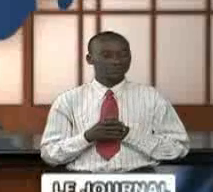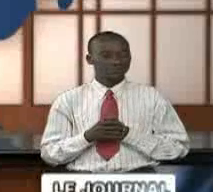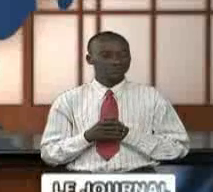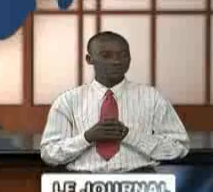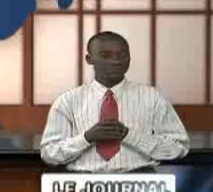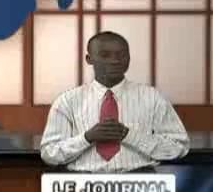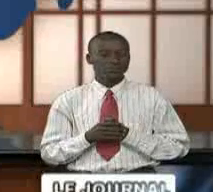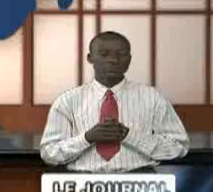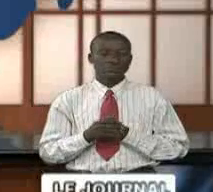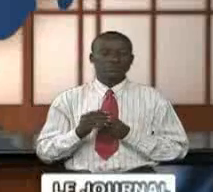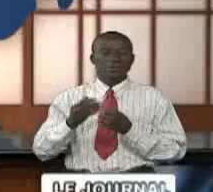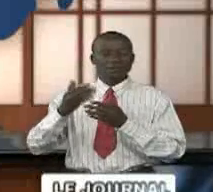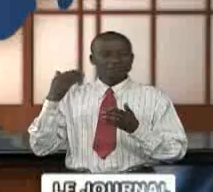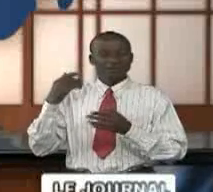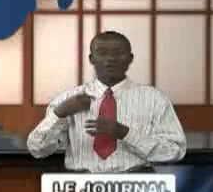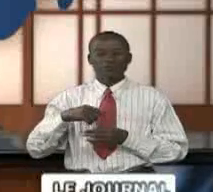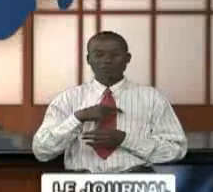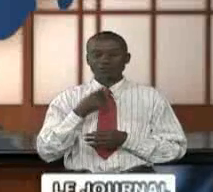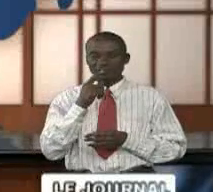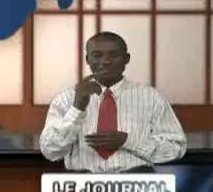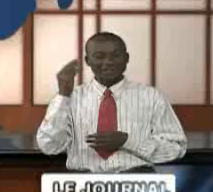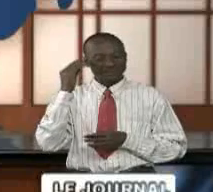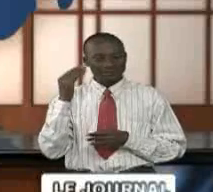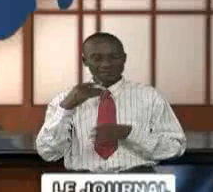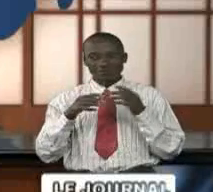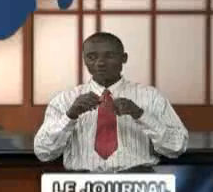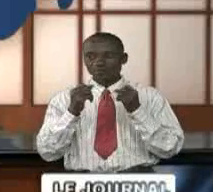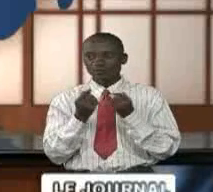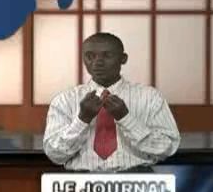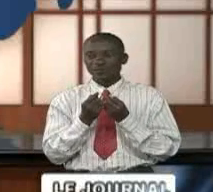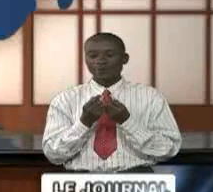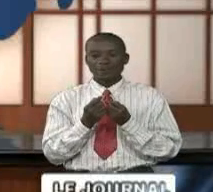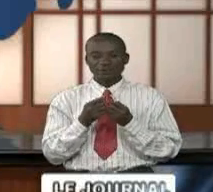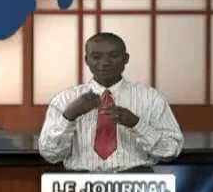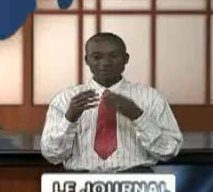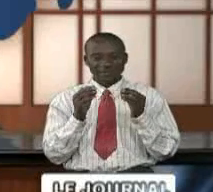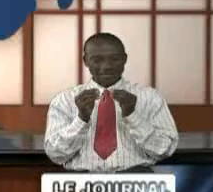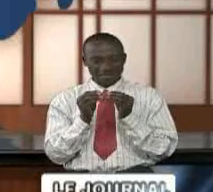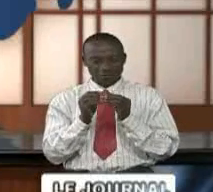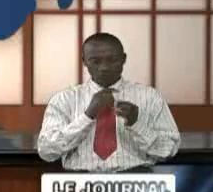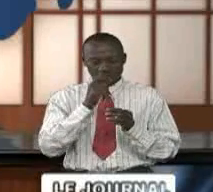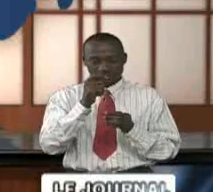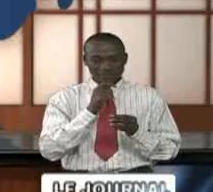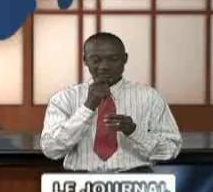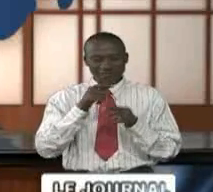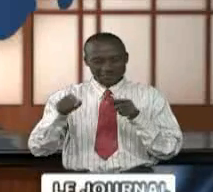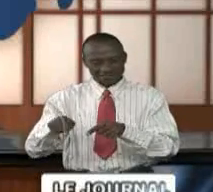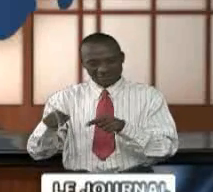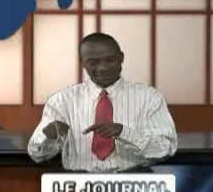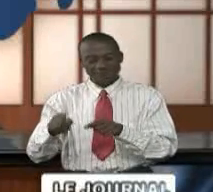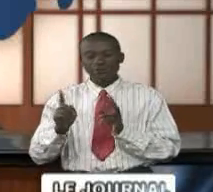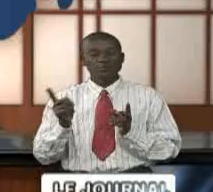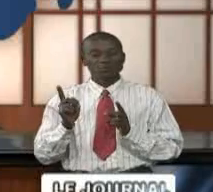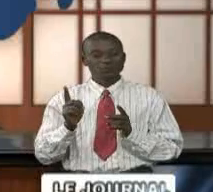tantôt que le ministre des Affaires sociales a tenu une conférence de presse au studio Mama Angebi. Eh bien, ce n'était pas au studio